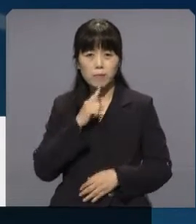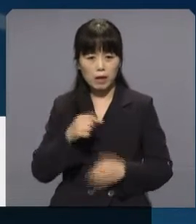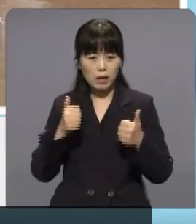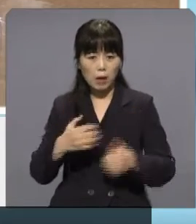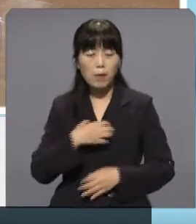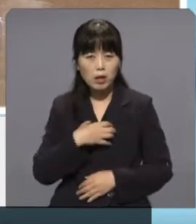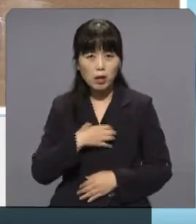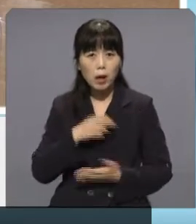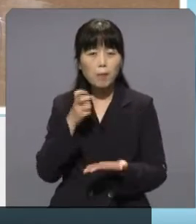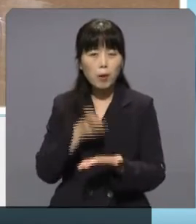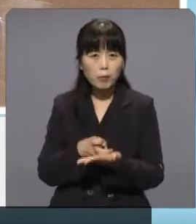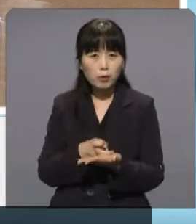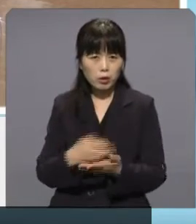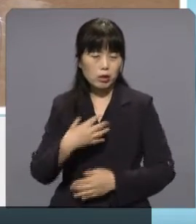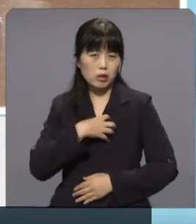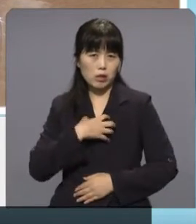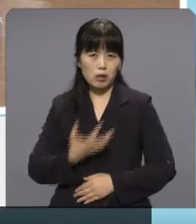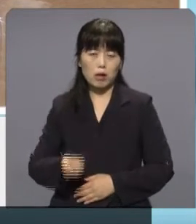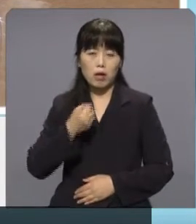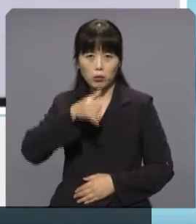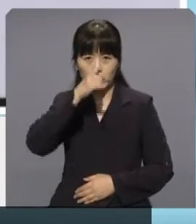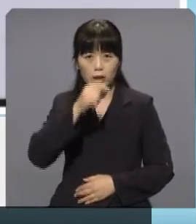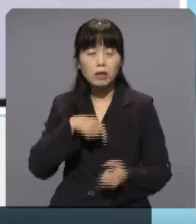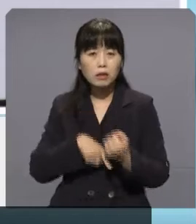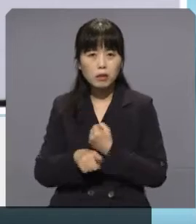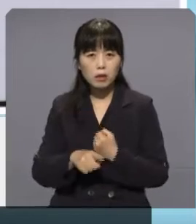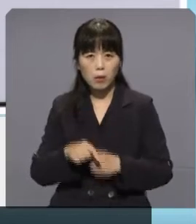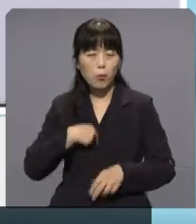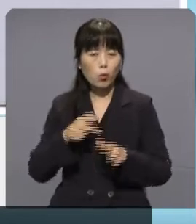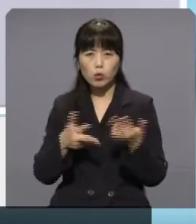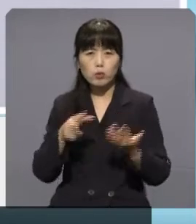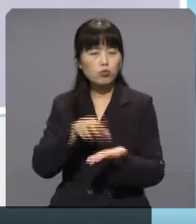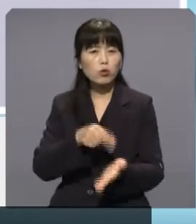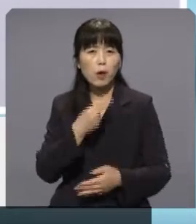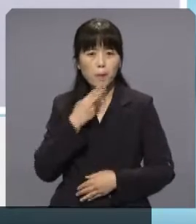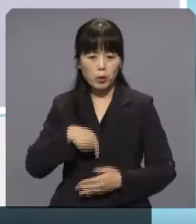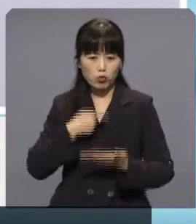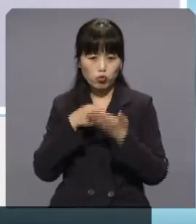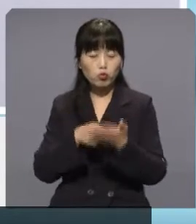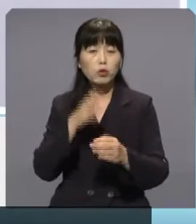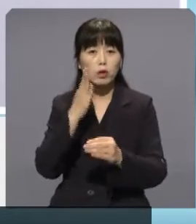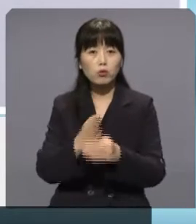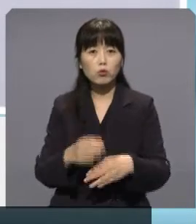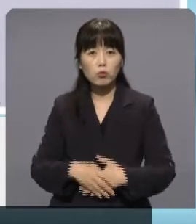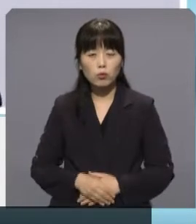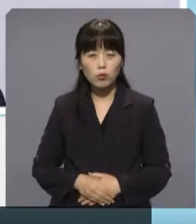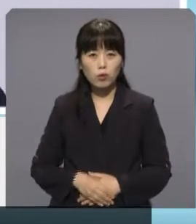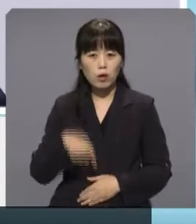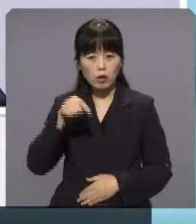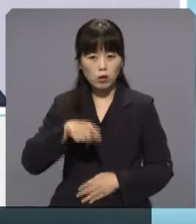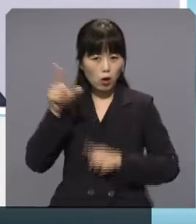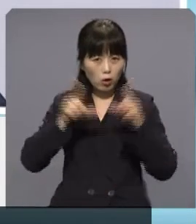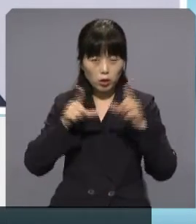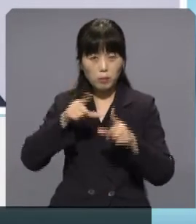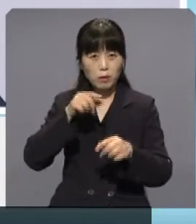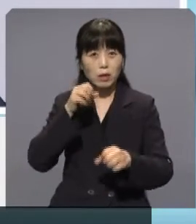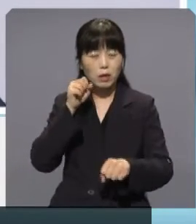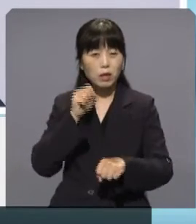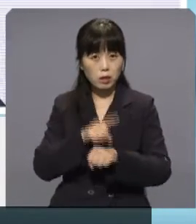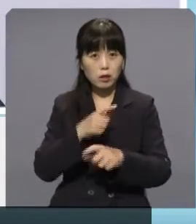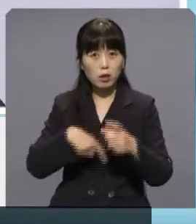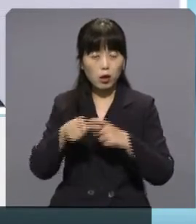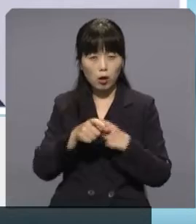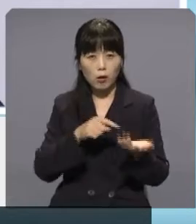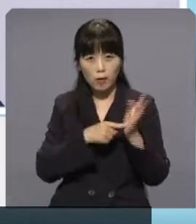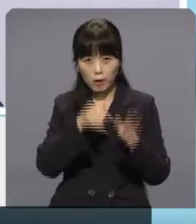리스크는 법률적으로 리스크를 안고 있다는 거잖아요. 그런데 예. 본인은 전혀 문제가 없다고 계속 주장을 하고 있는데 저 이미지가 덧입혀지면 결국